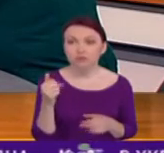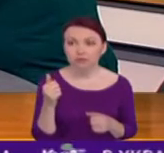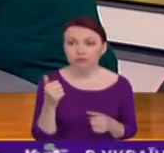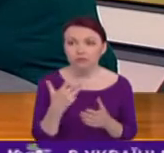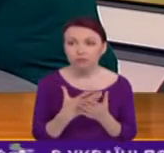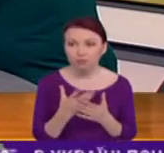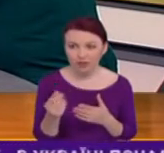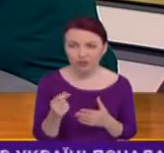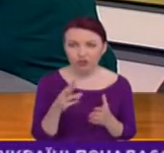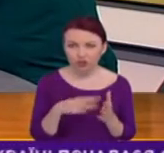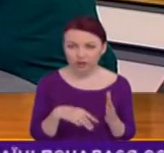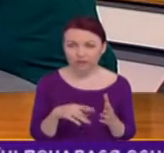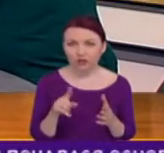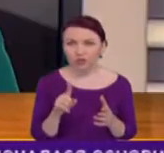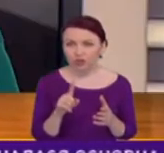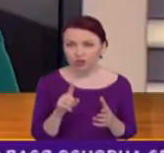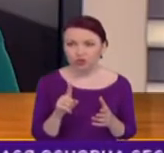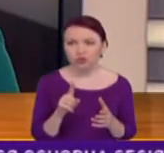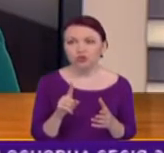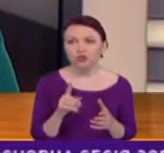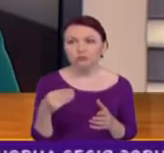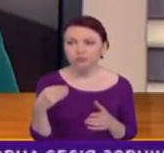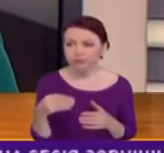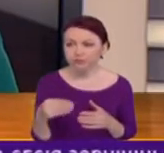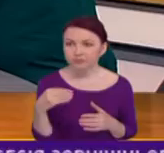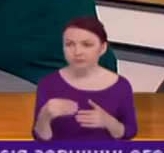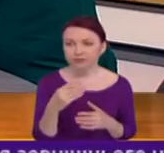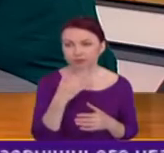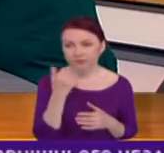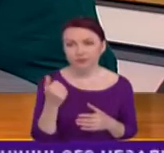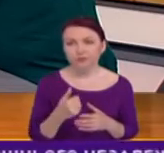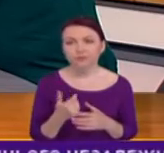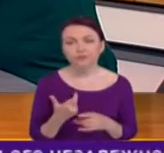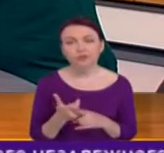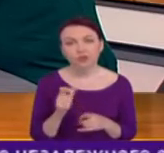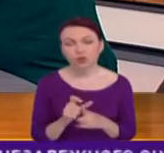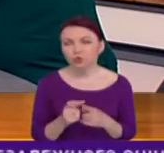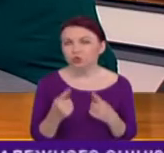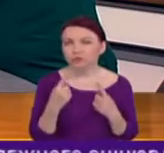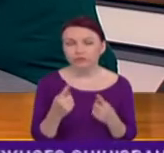Платиться штрафів за те, що не провалідували квиток у громадському транспорті? Тобто це дуже